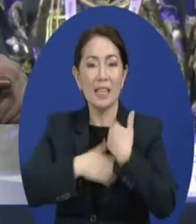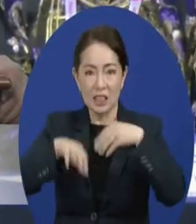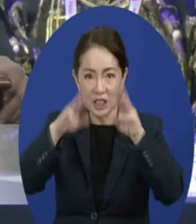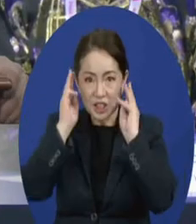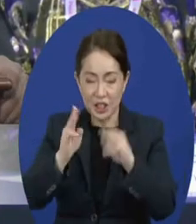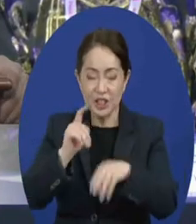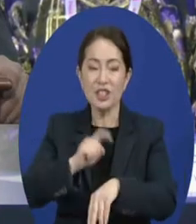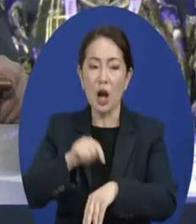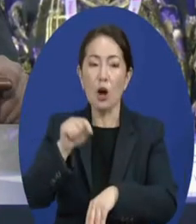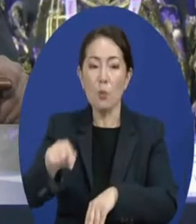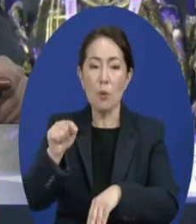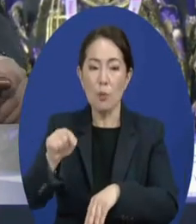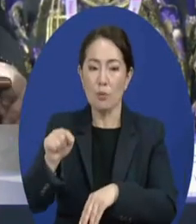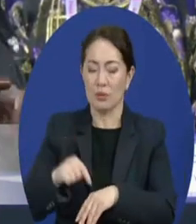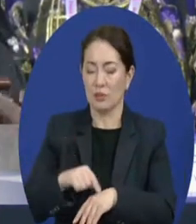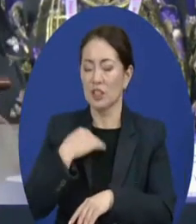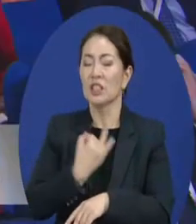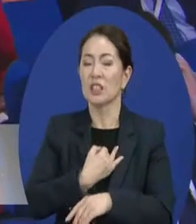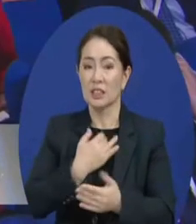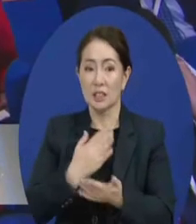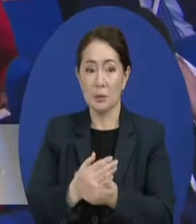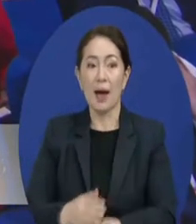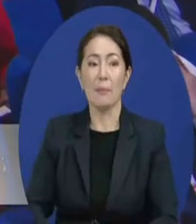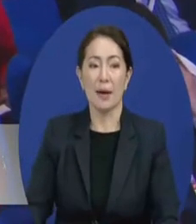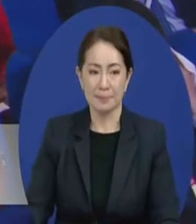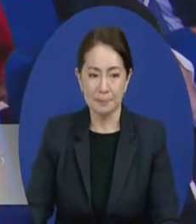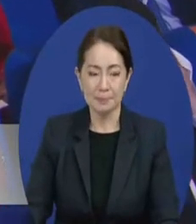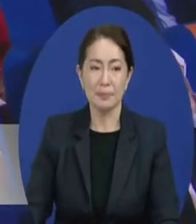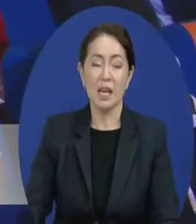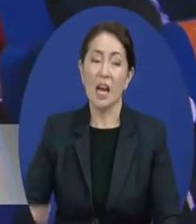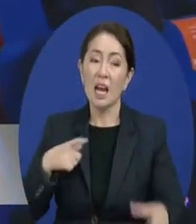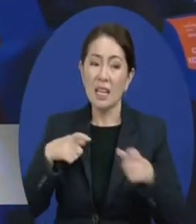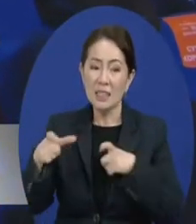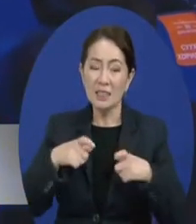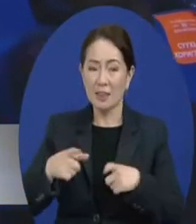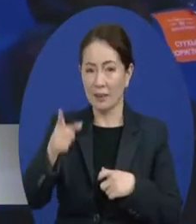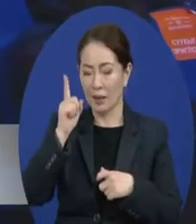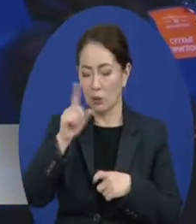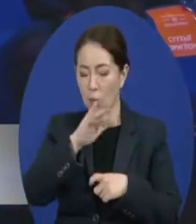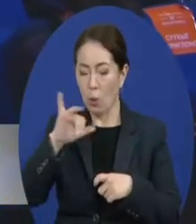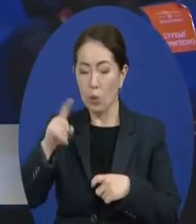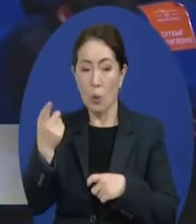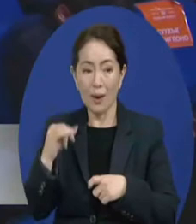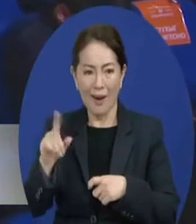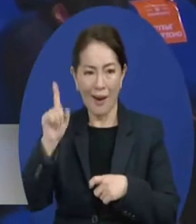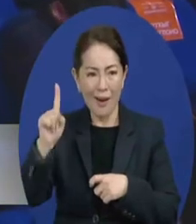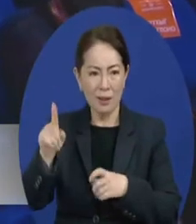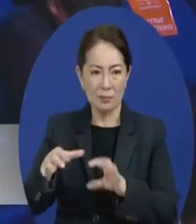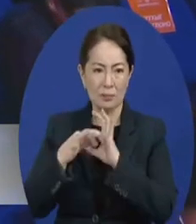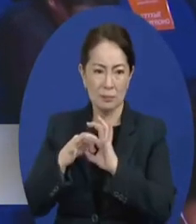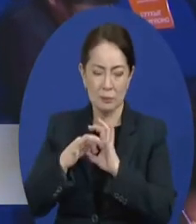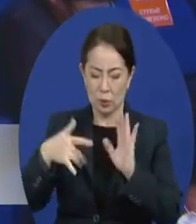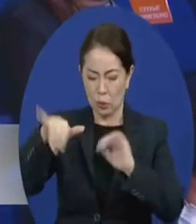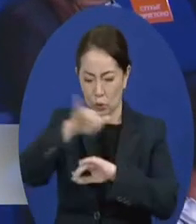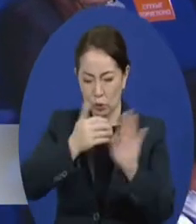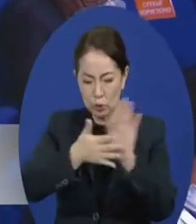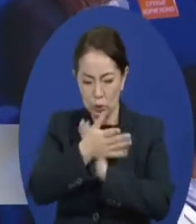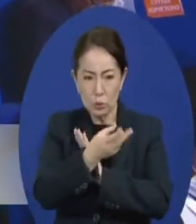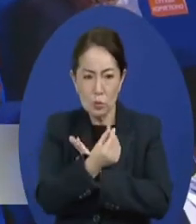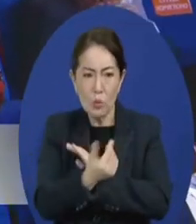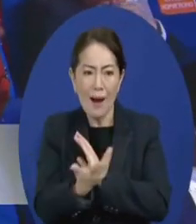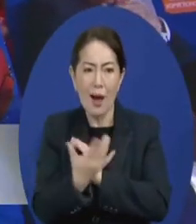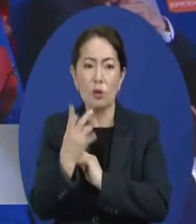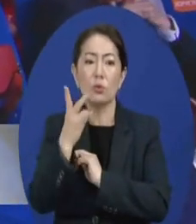цаг ирсний дохио хэмээн итгэж байна. Эдийн засаг зөвхөн уул урхаагаас, улсын төсөв нь